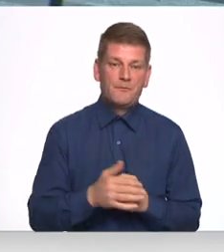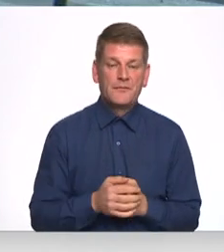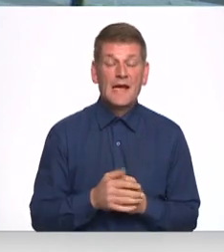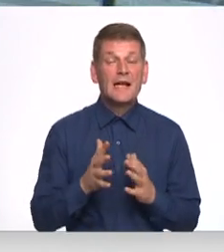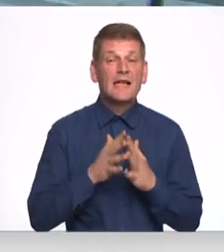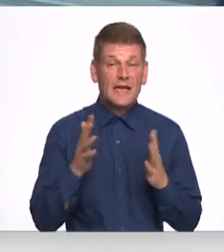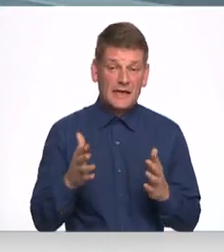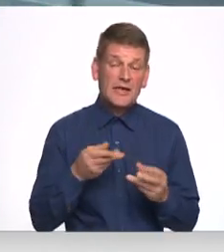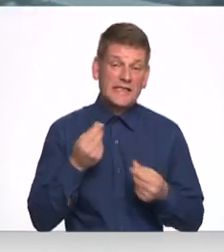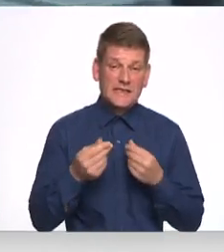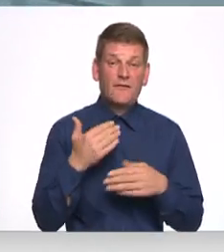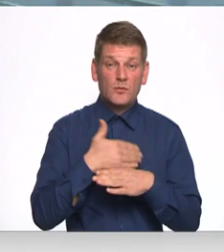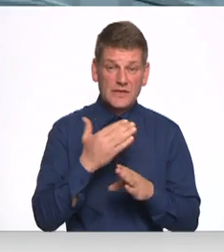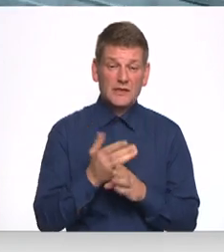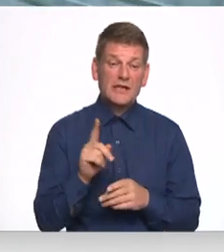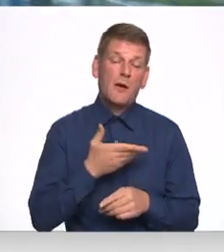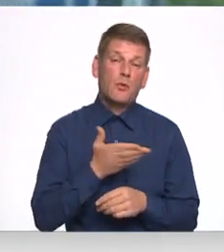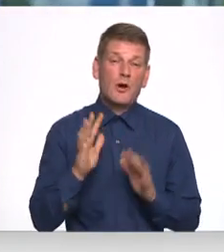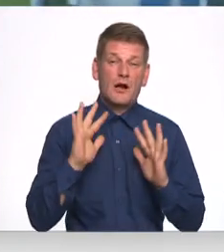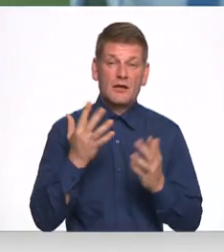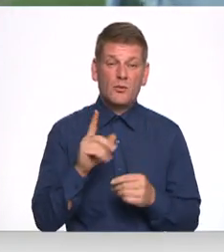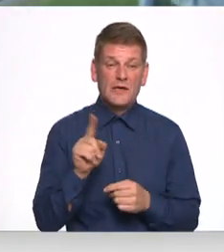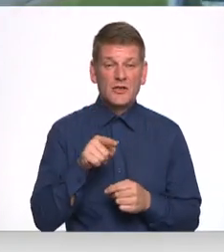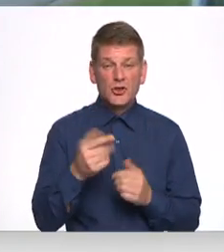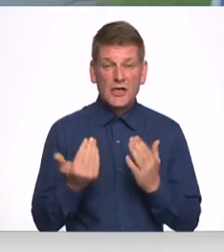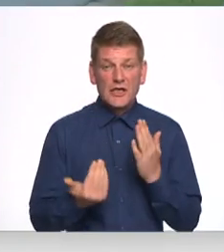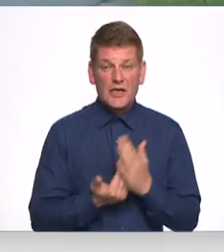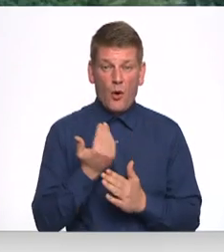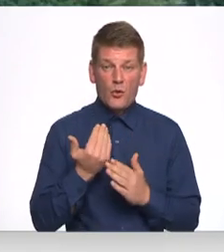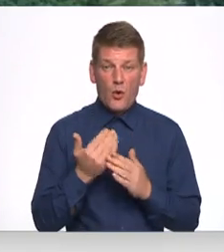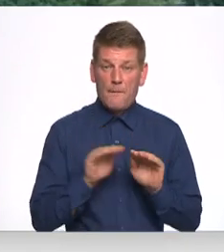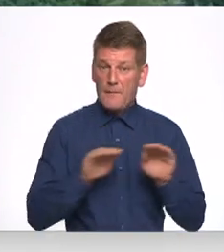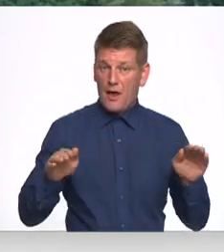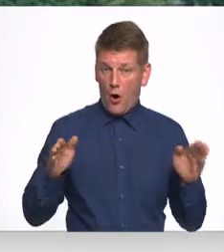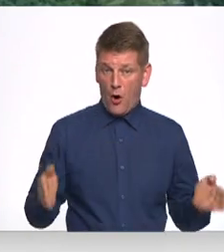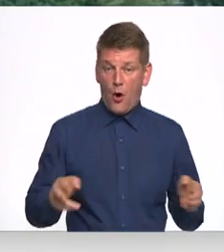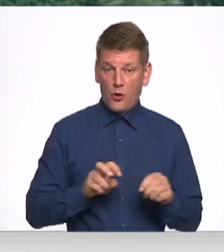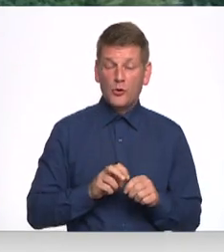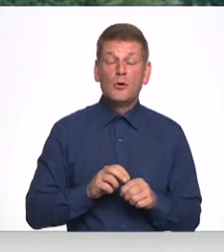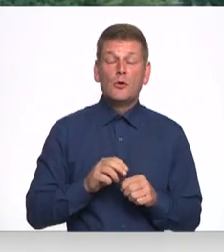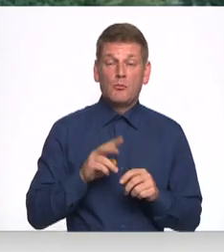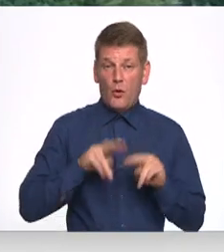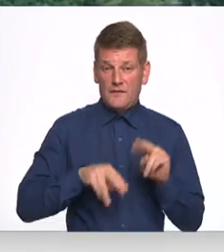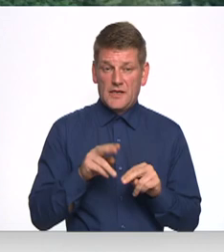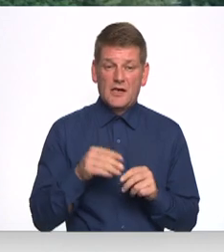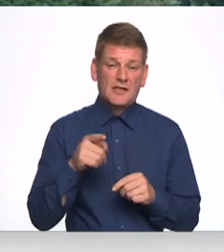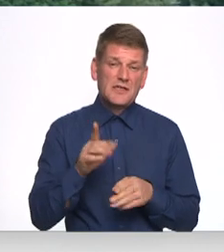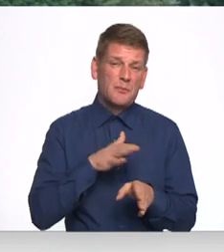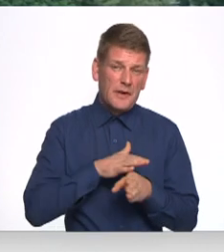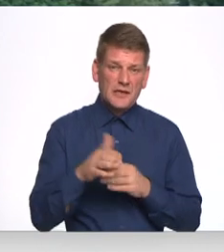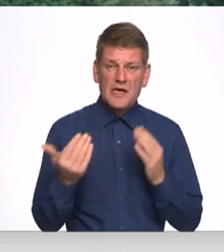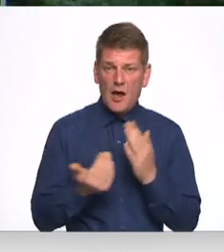Lielākā izdevuma sadaļa ir jebkurā gadījumā šī jauno peronu būvniecība. Tās ir pilnībā